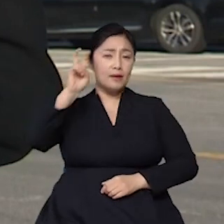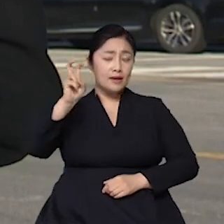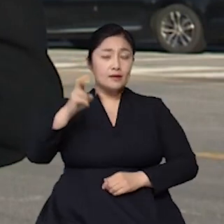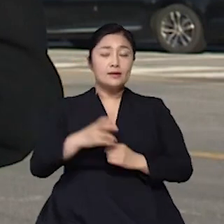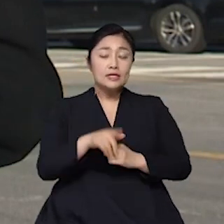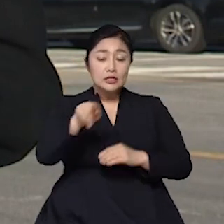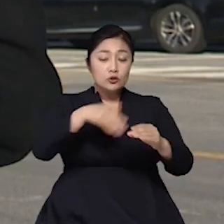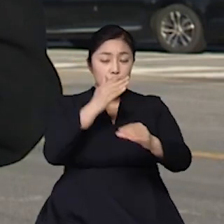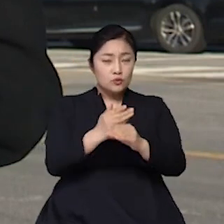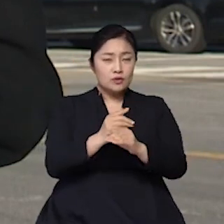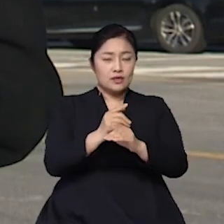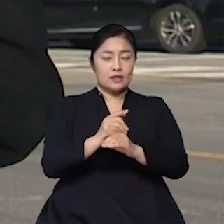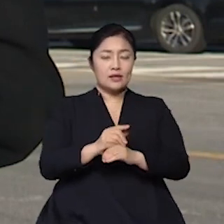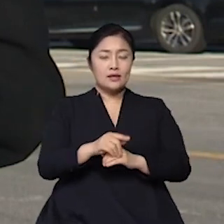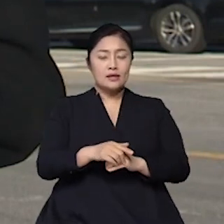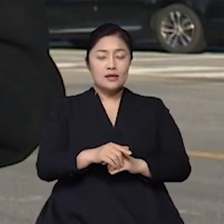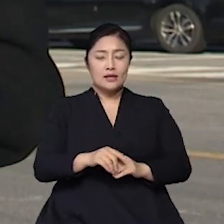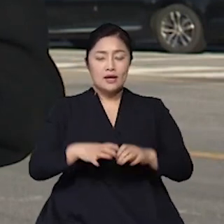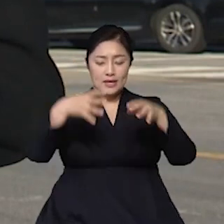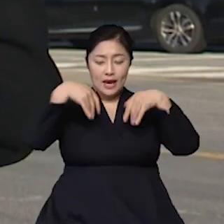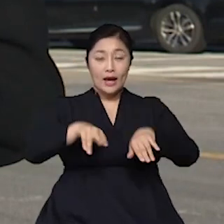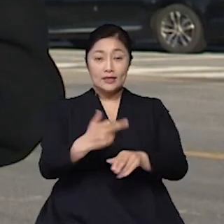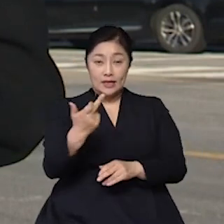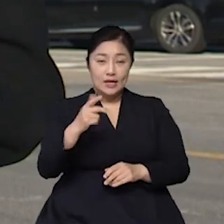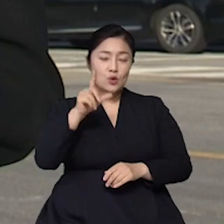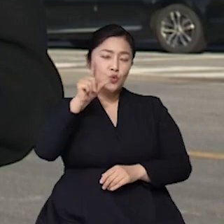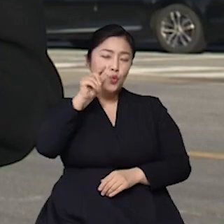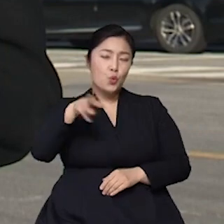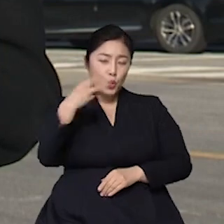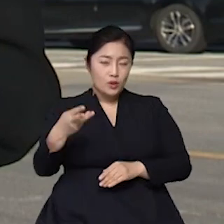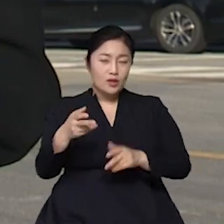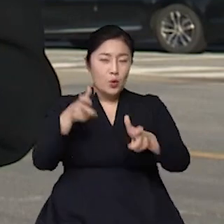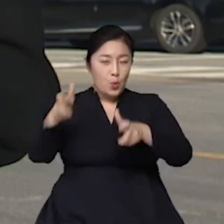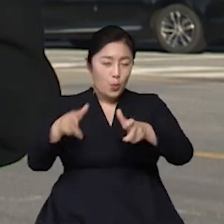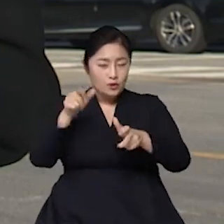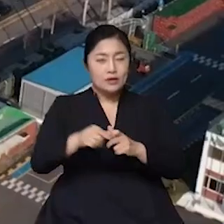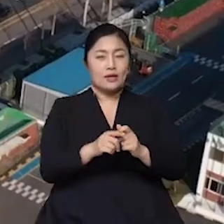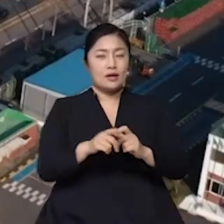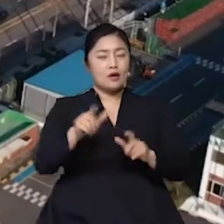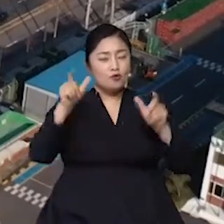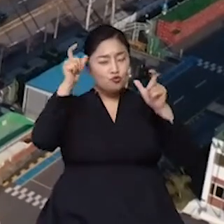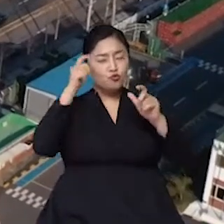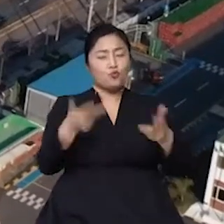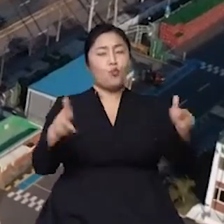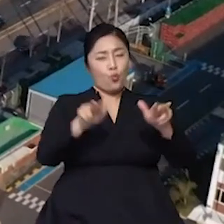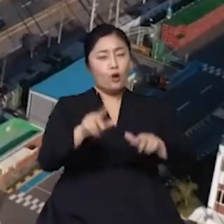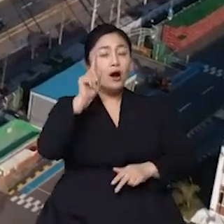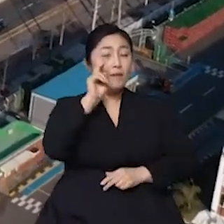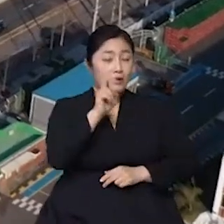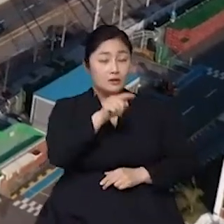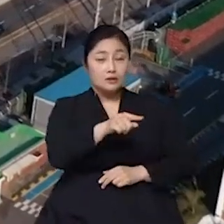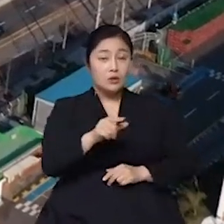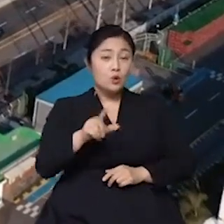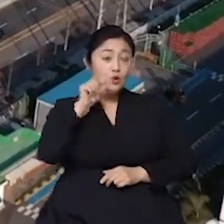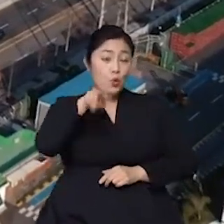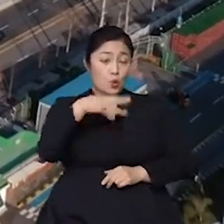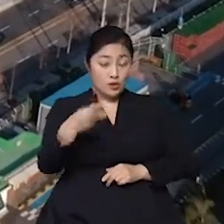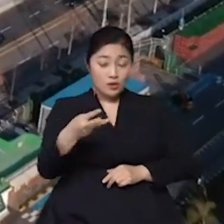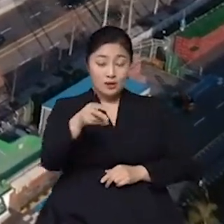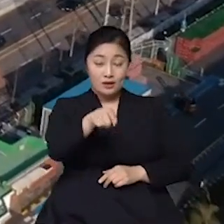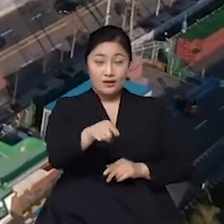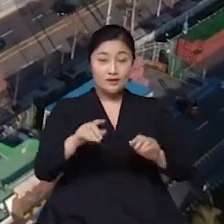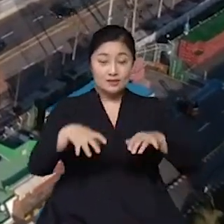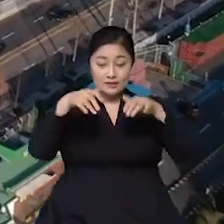있는데 이 중 양산동 롯데칠성 공장과 패밀리랜드 부지가 유력합니다. 먼저 롯데칠성 공장 부지의